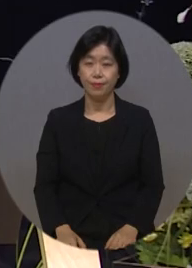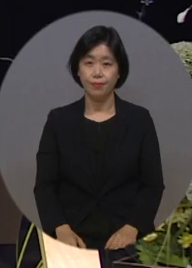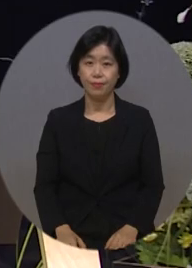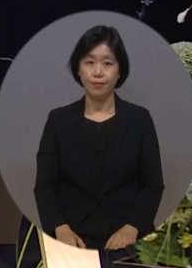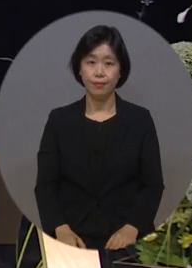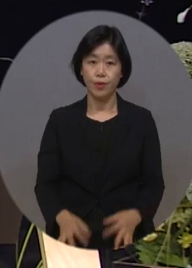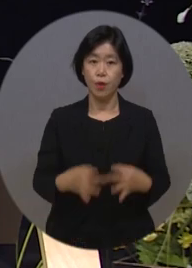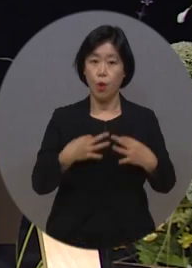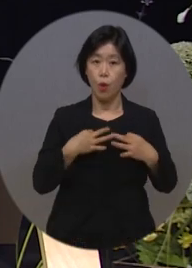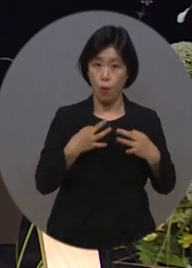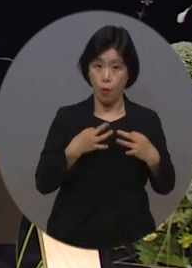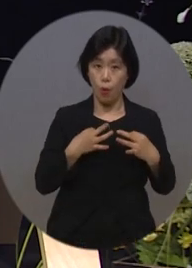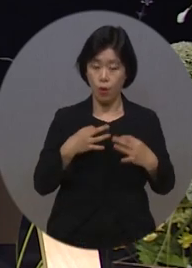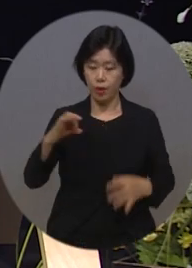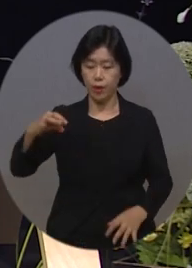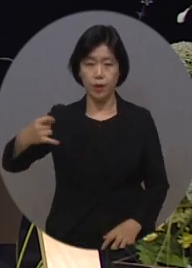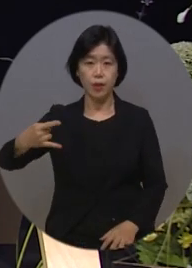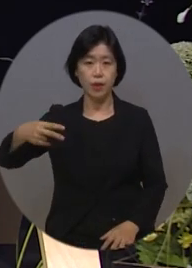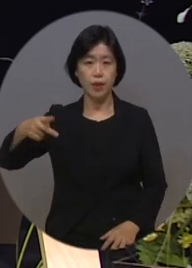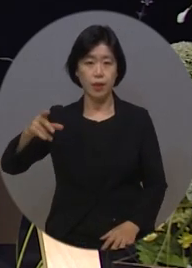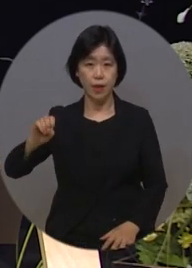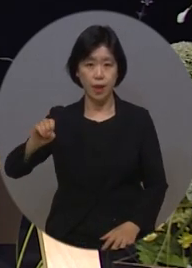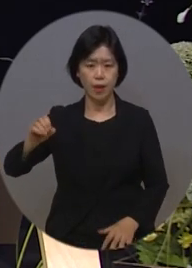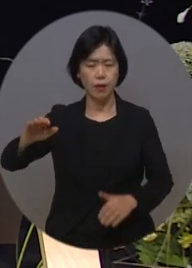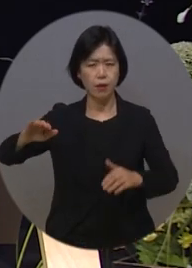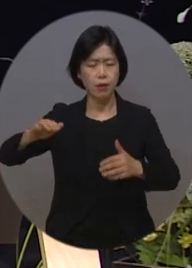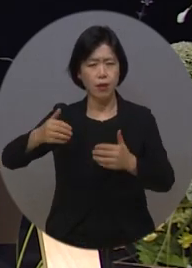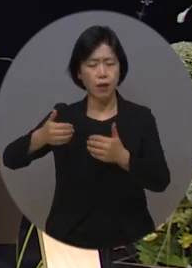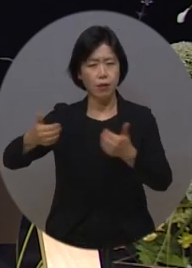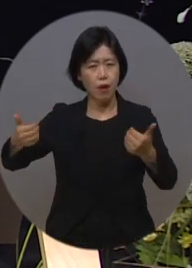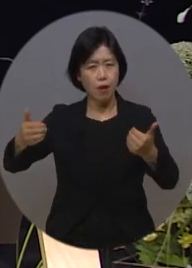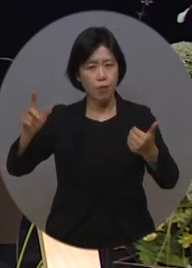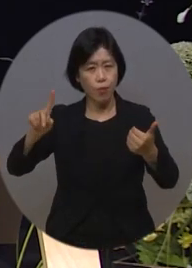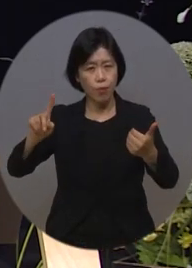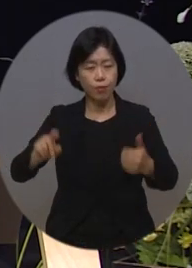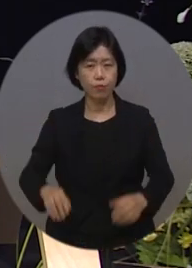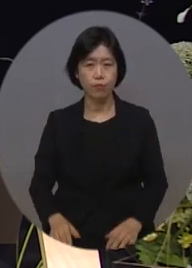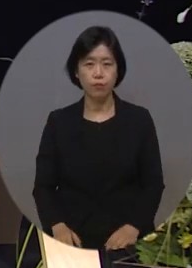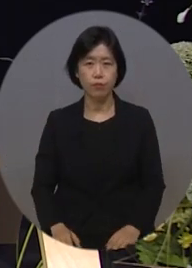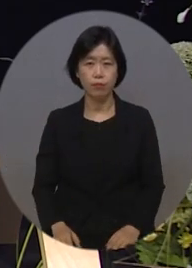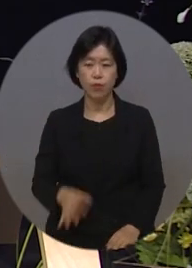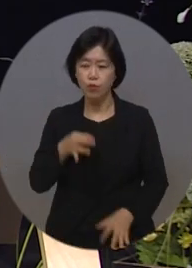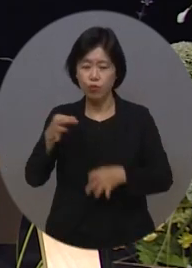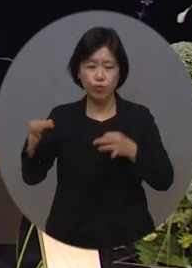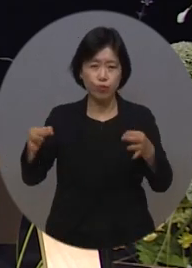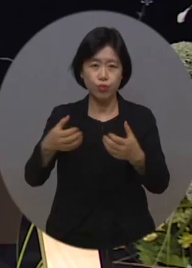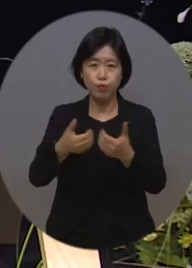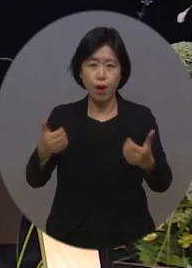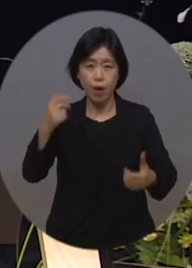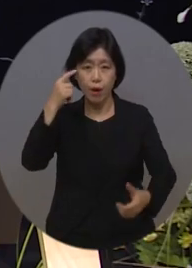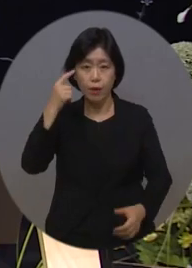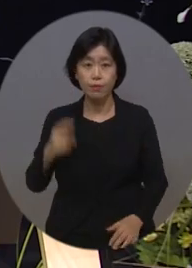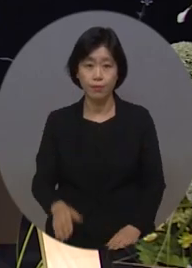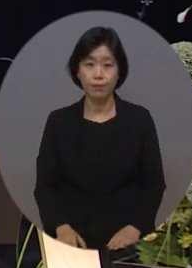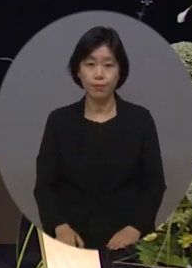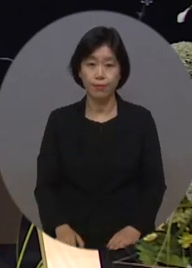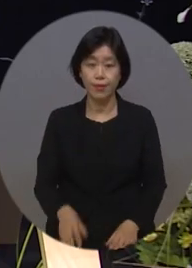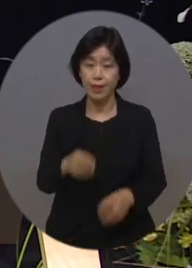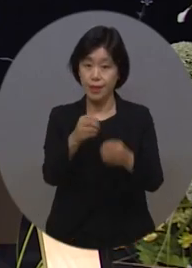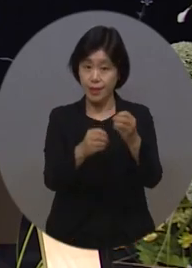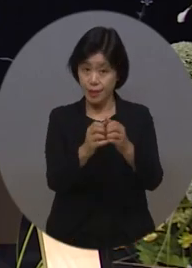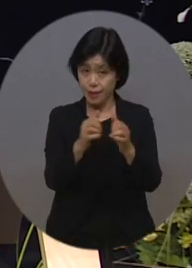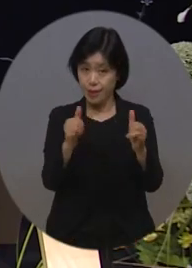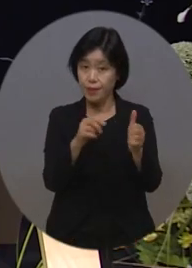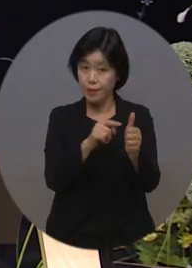옷과 의상의 차이는 무엇일까요? 왜 달리 불러야 할까요? 한문의 시인은